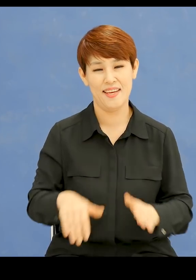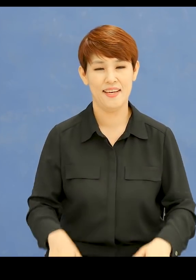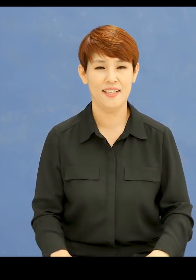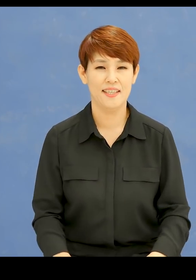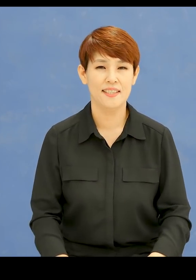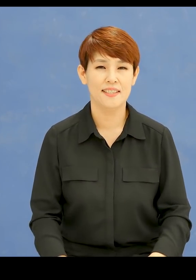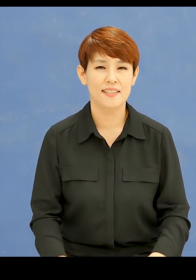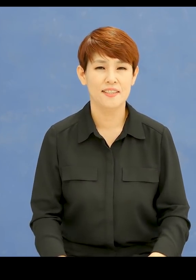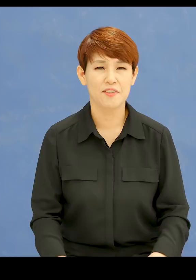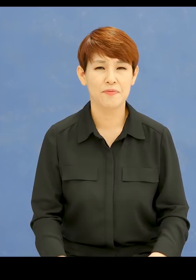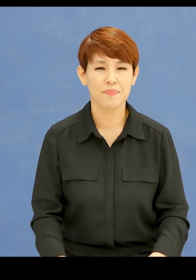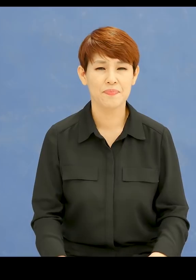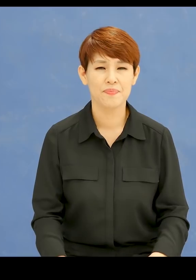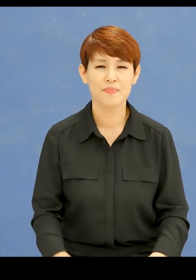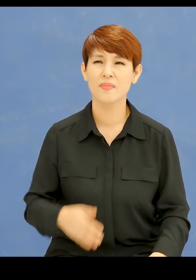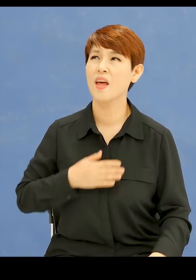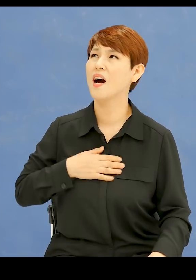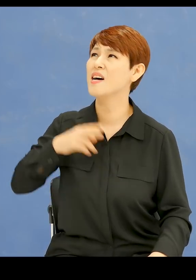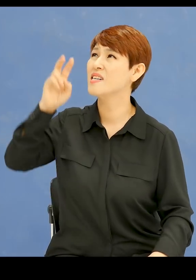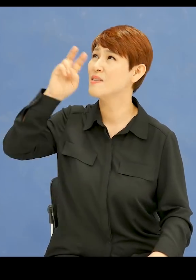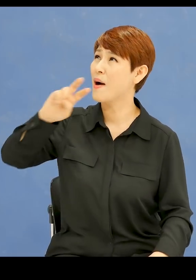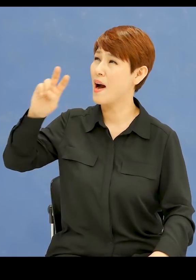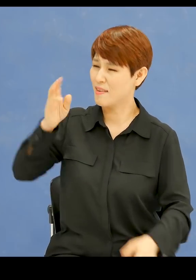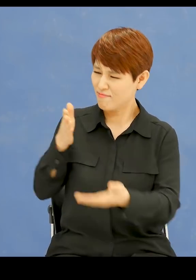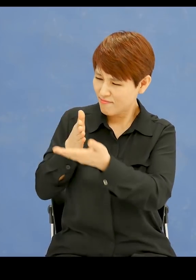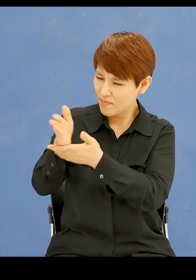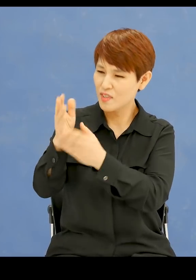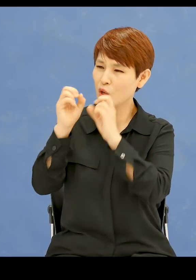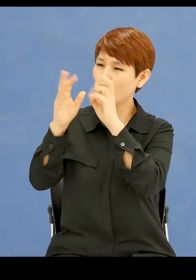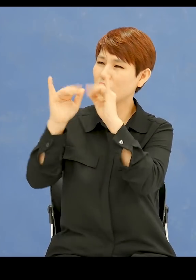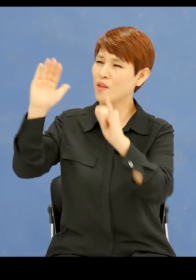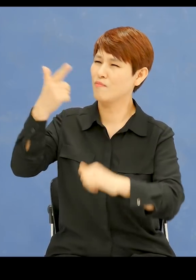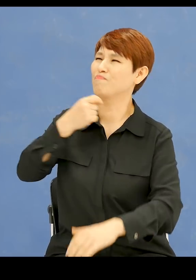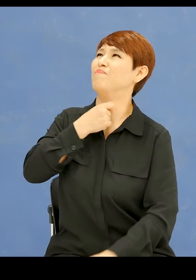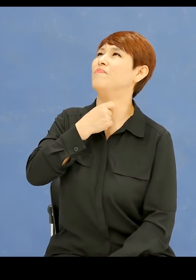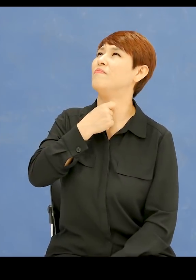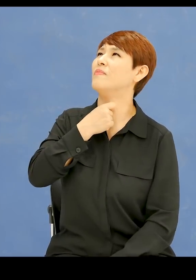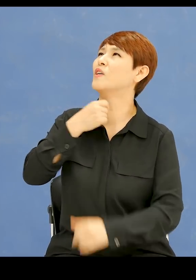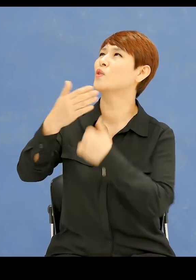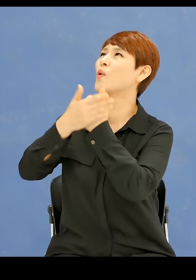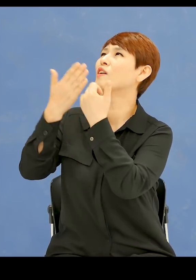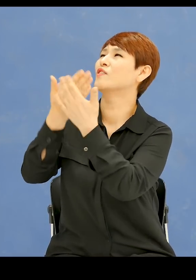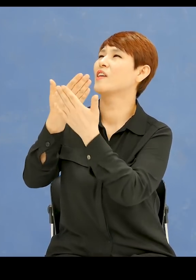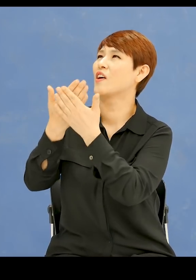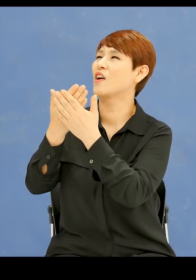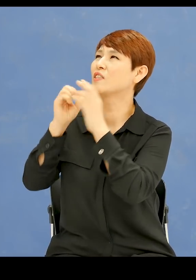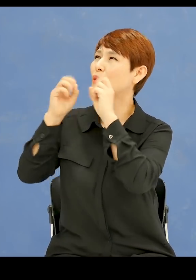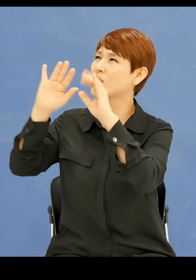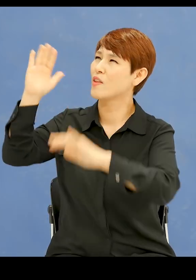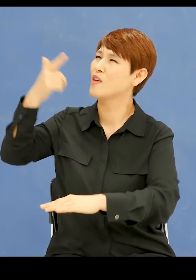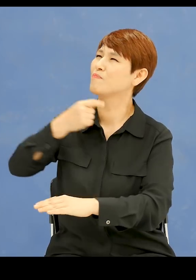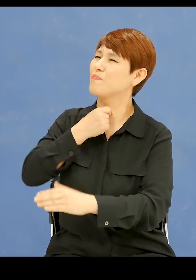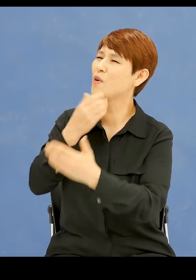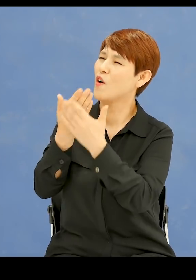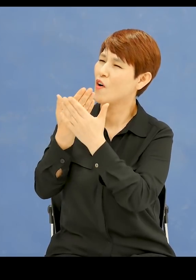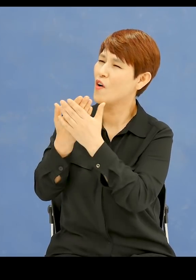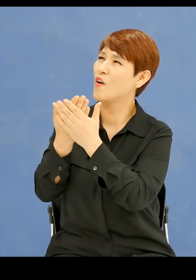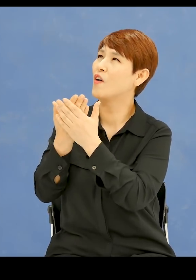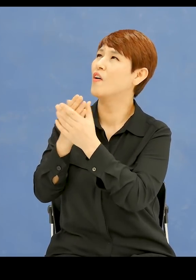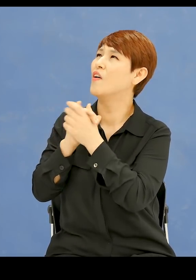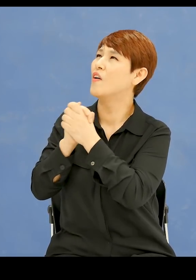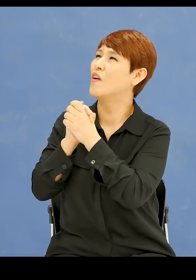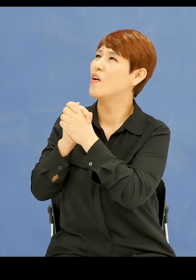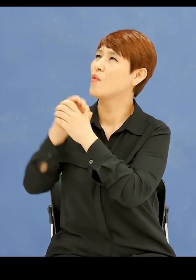가지고 하나님 저 음악 전도사 되게 해주세요. 예. 찬양하는 전도사 되게 해주세요라고 그렇게